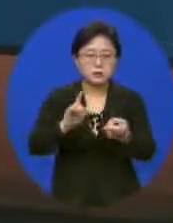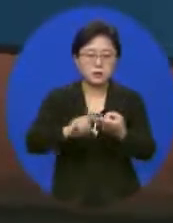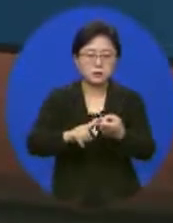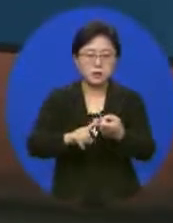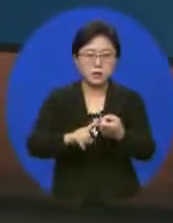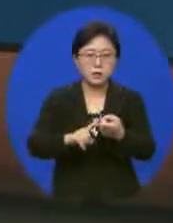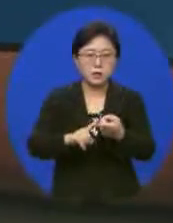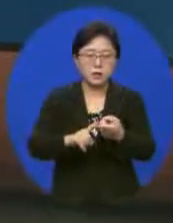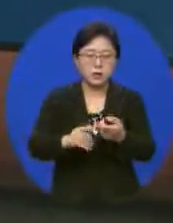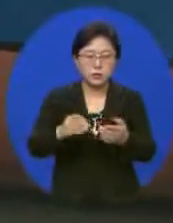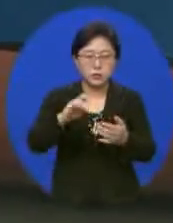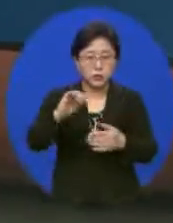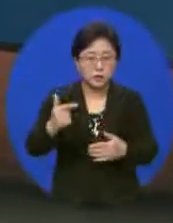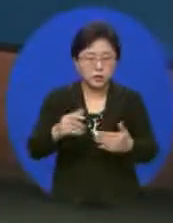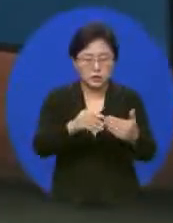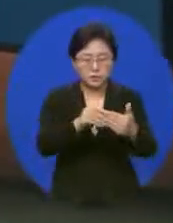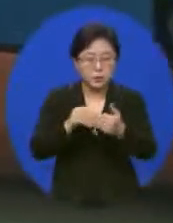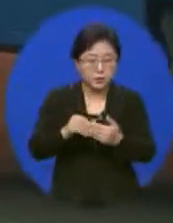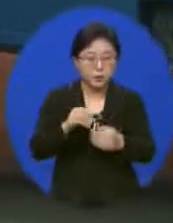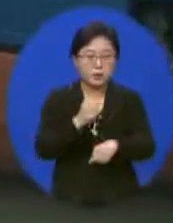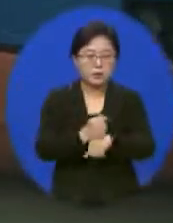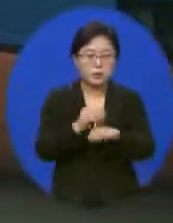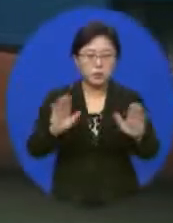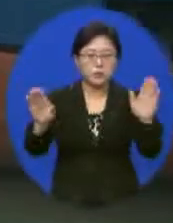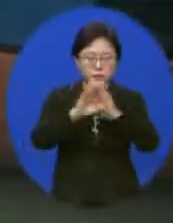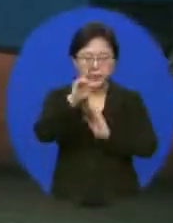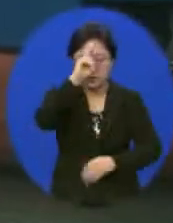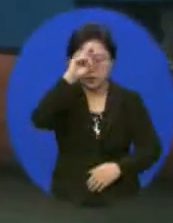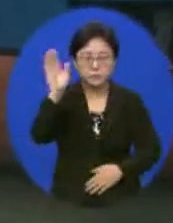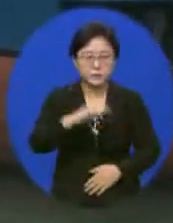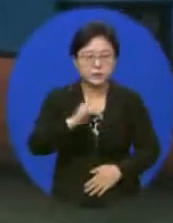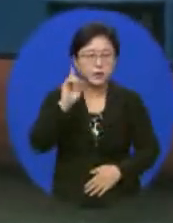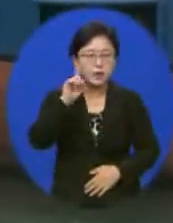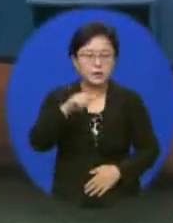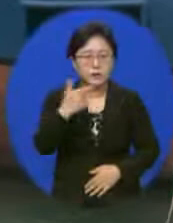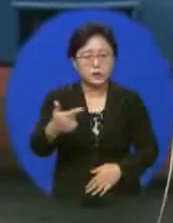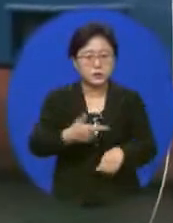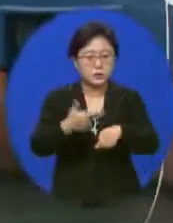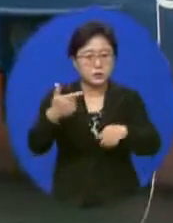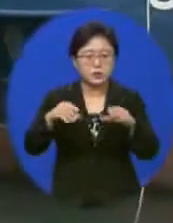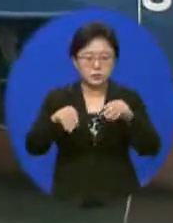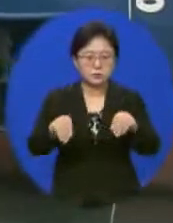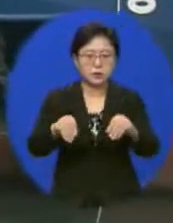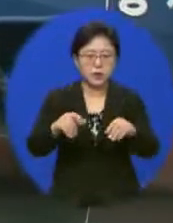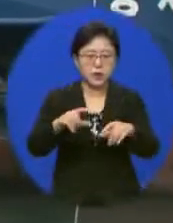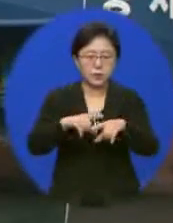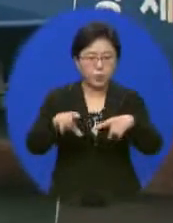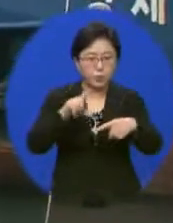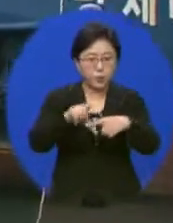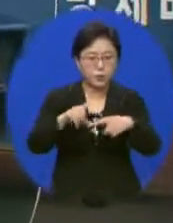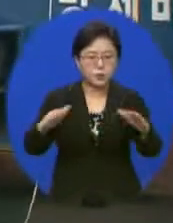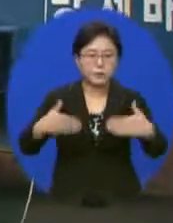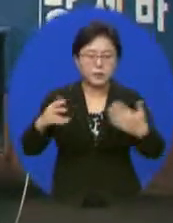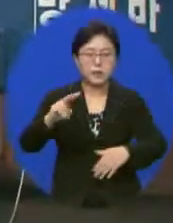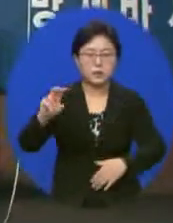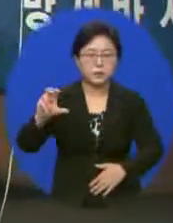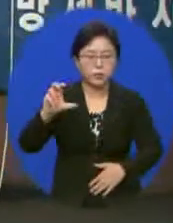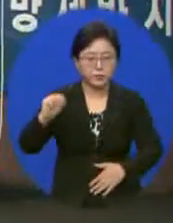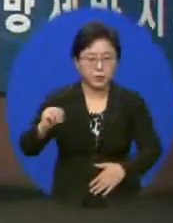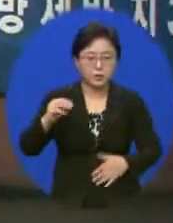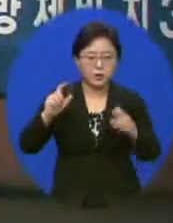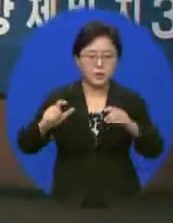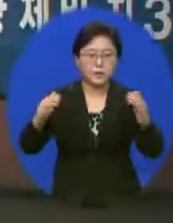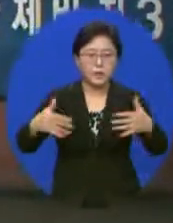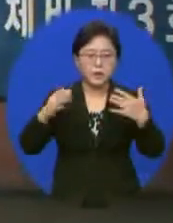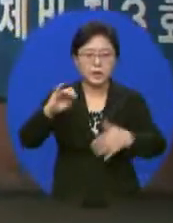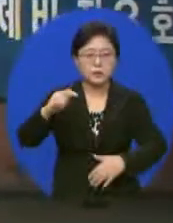대해 도선 작업을 오늘 자정부터 내일 저녁 6시까지 중지하고 있습니다. 평균 풍속 25m 이상의 강한 바람이